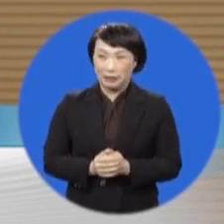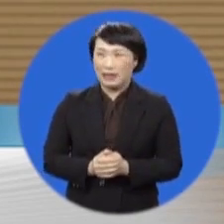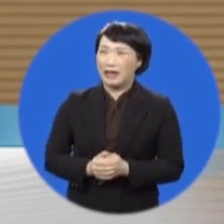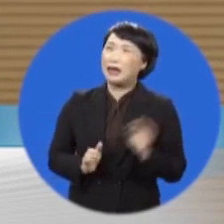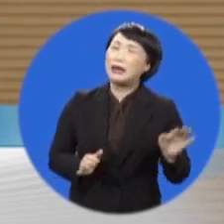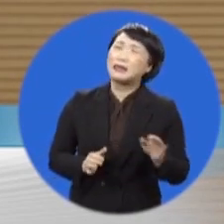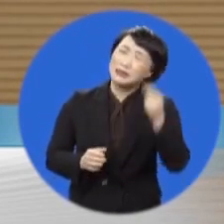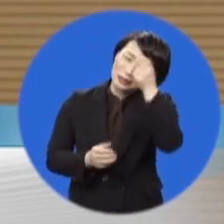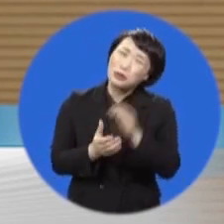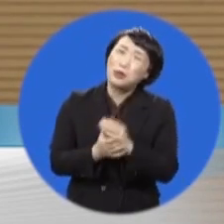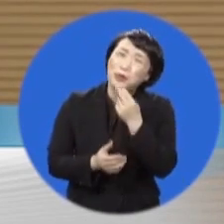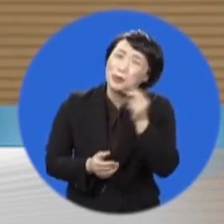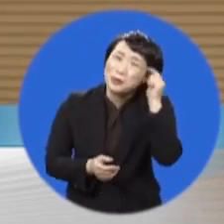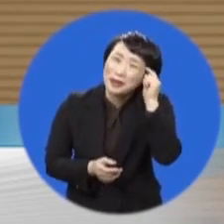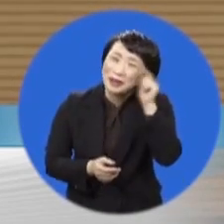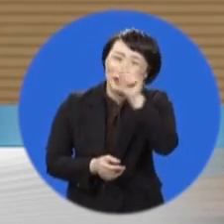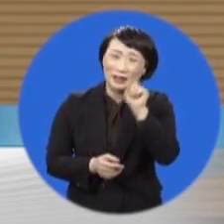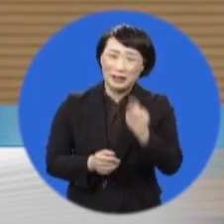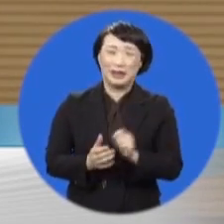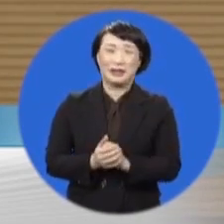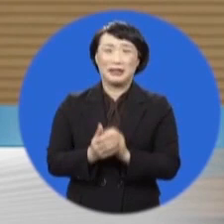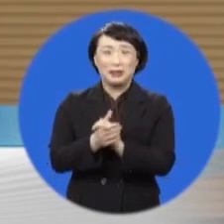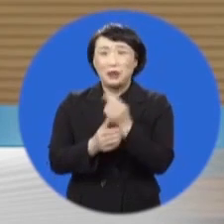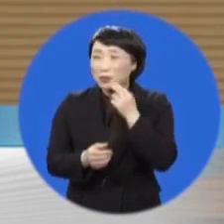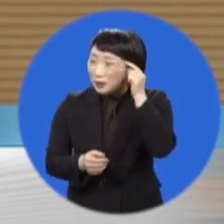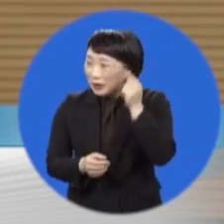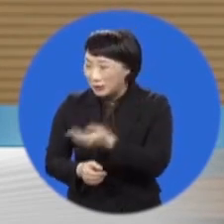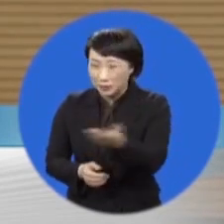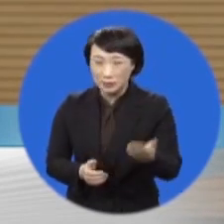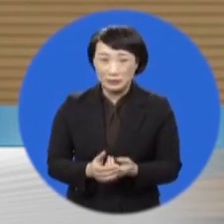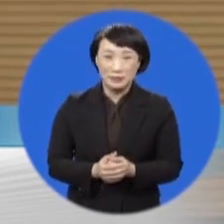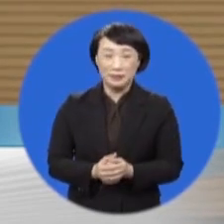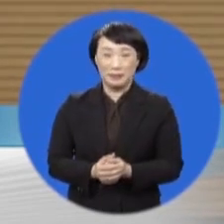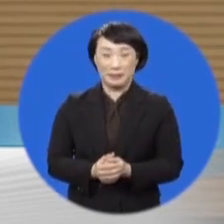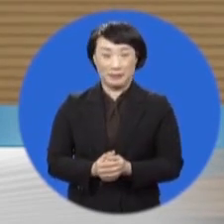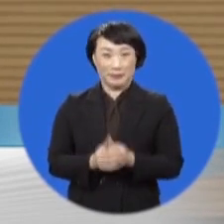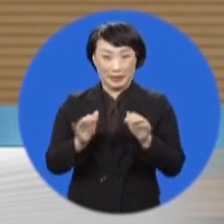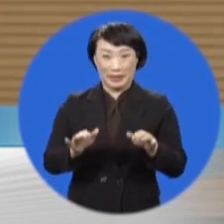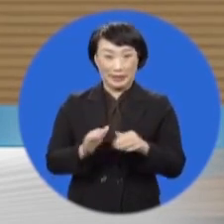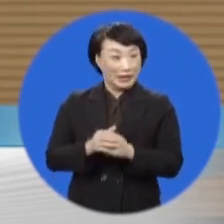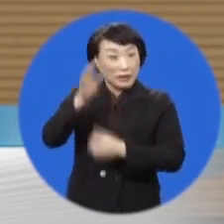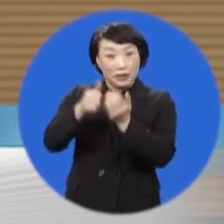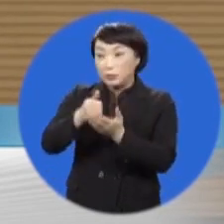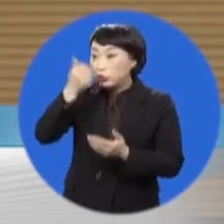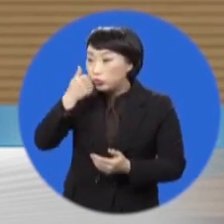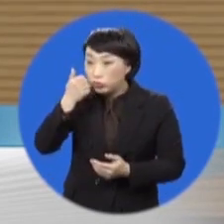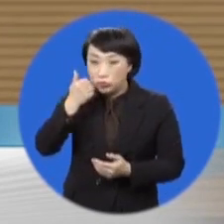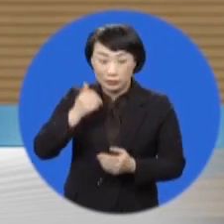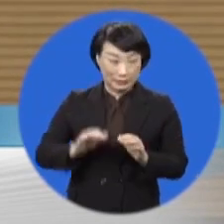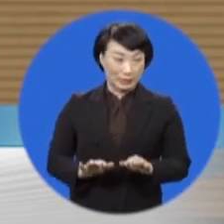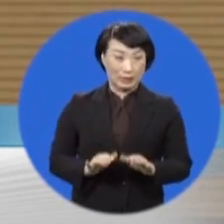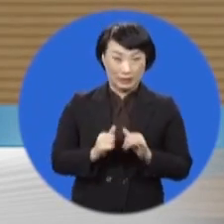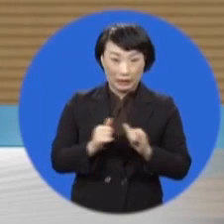나의 기도 하지 않는 닭 왜 기도하지 않는다 자 하나님이 누구냐 우리가